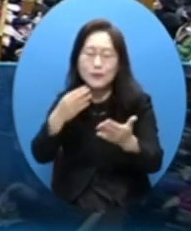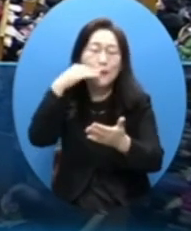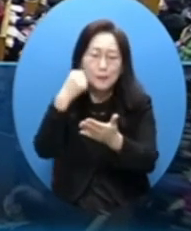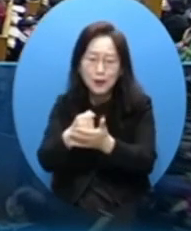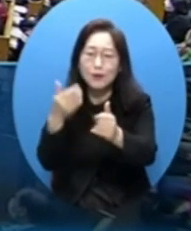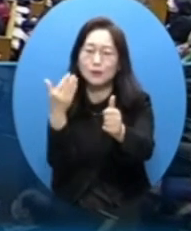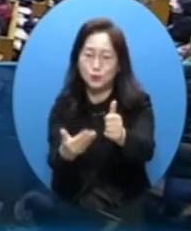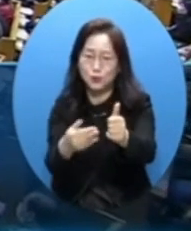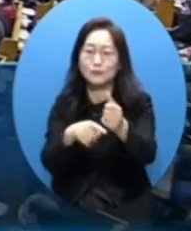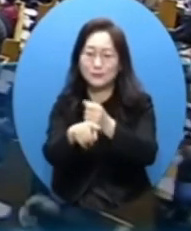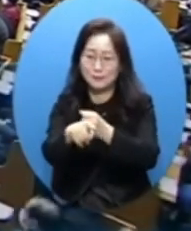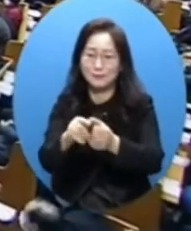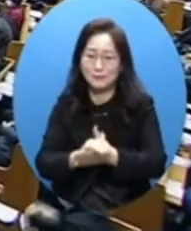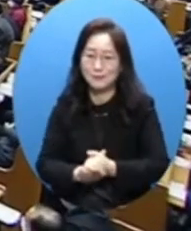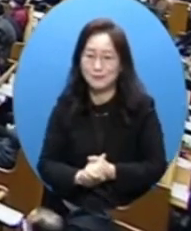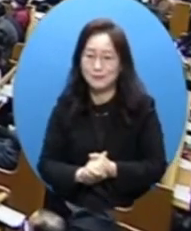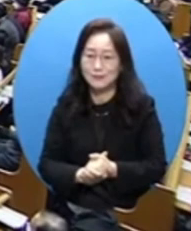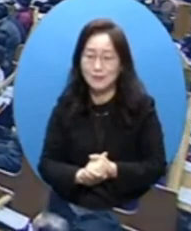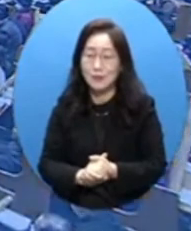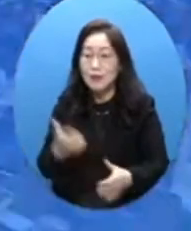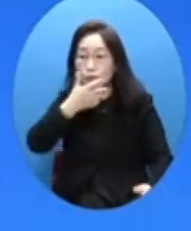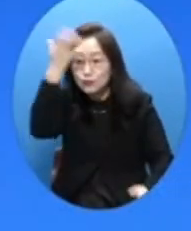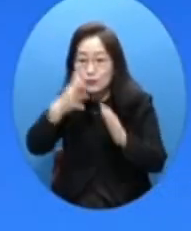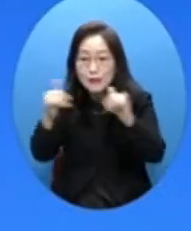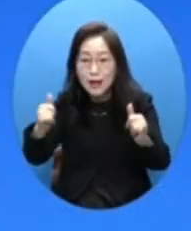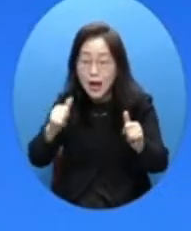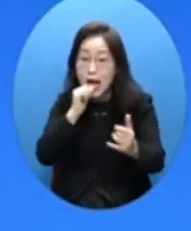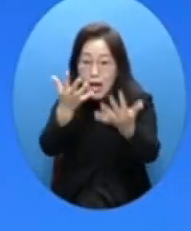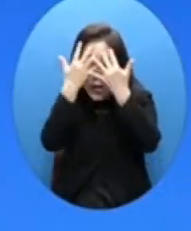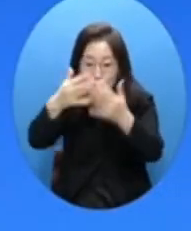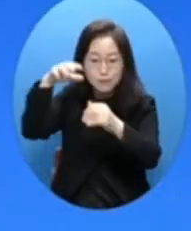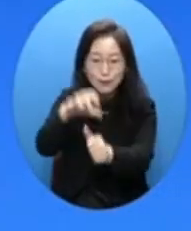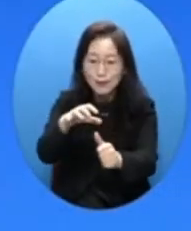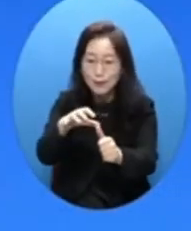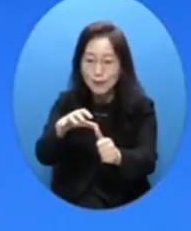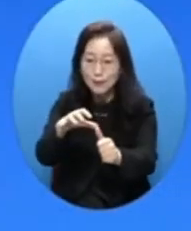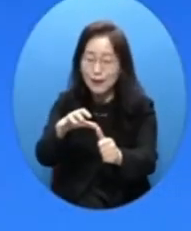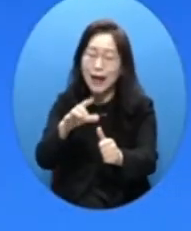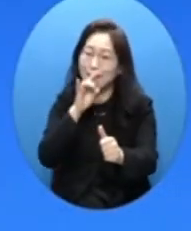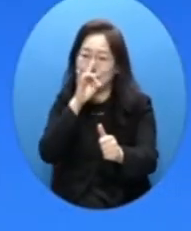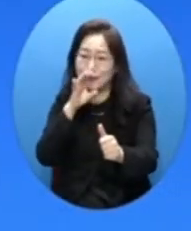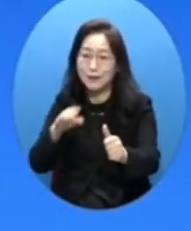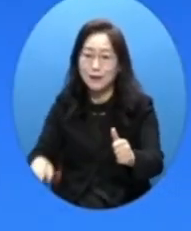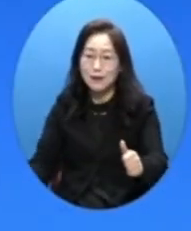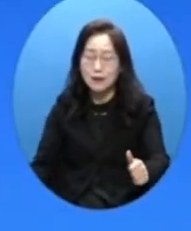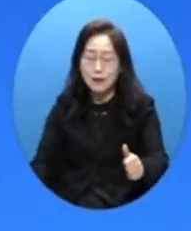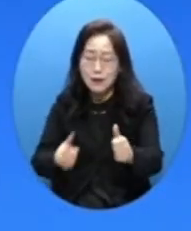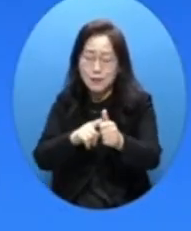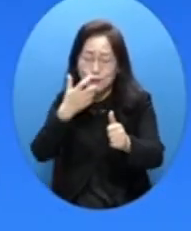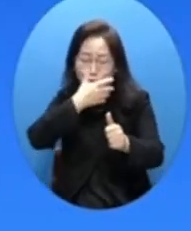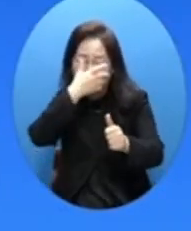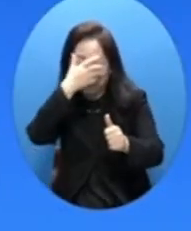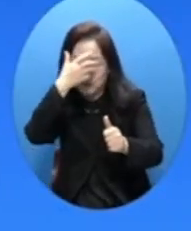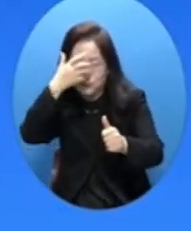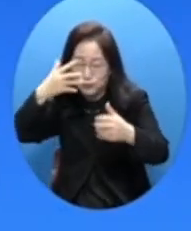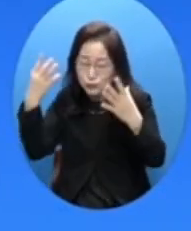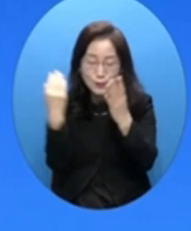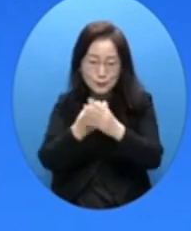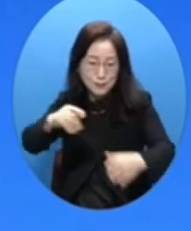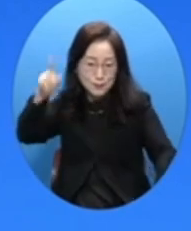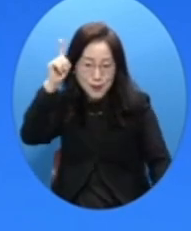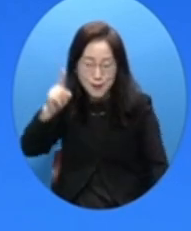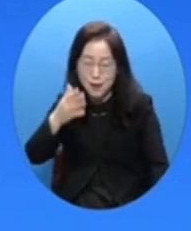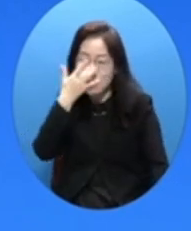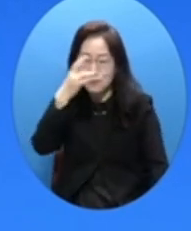통통하게 하셨더라 꿈꾸는 사람을 다목도 가두지 못하는 것입니다 얼마나 그가 꿈에 사로잡혀서 그가